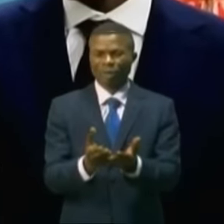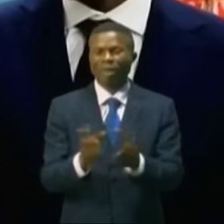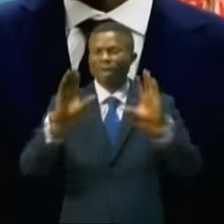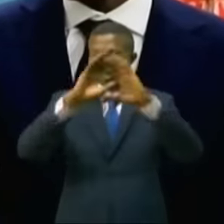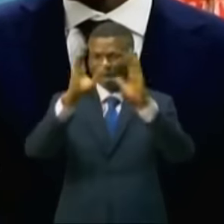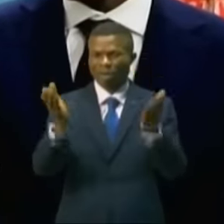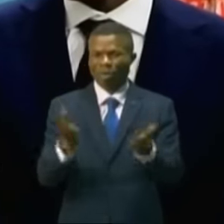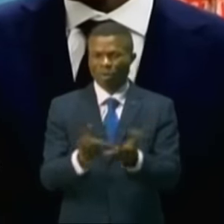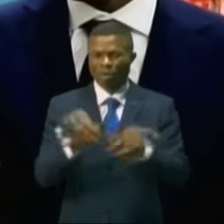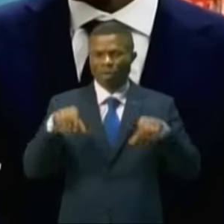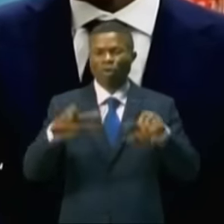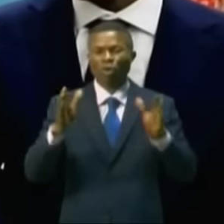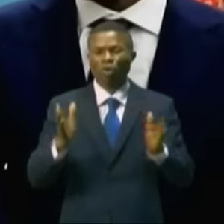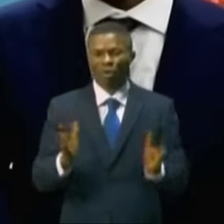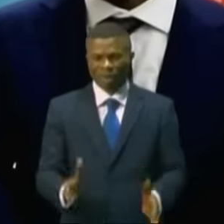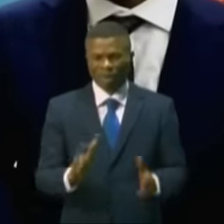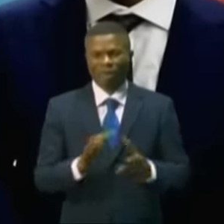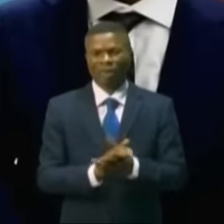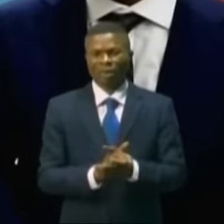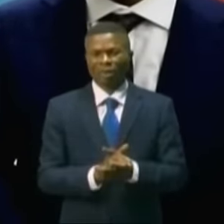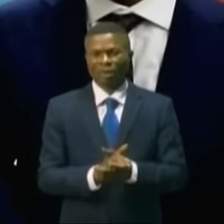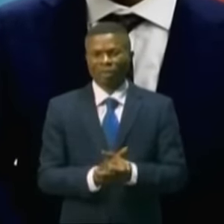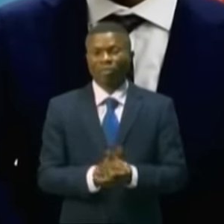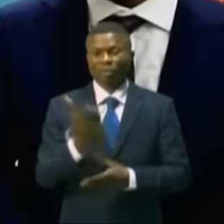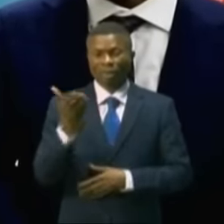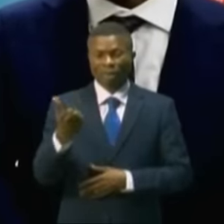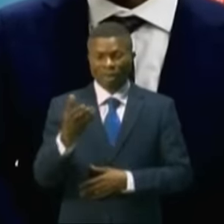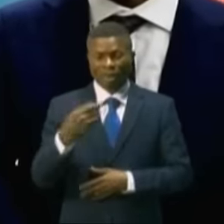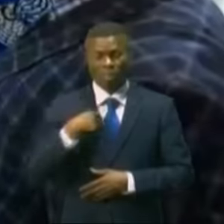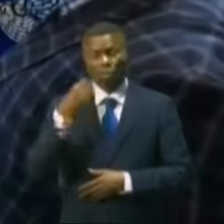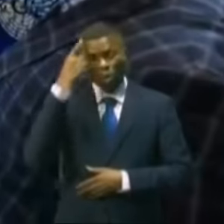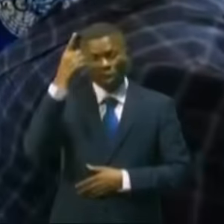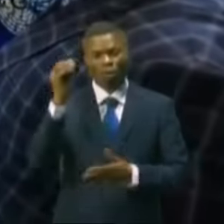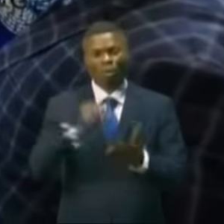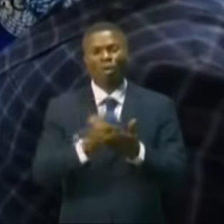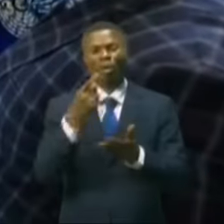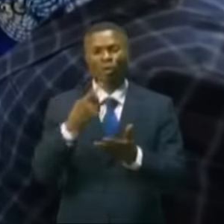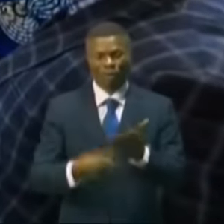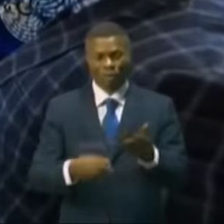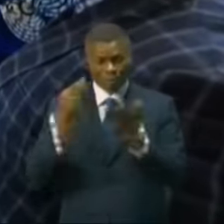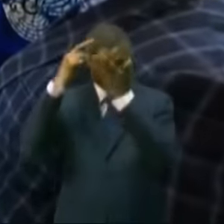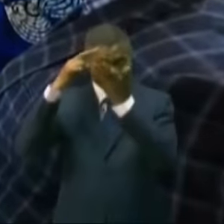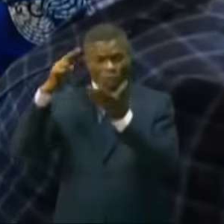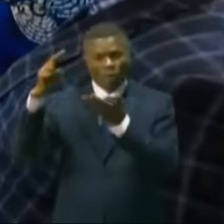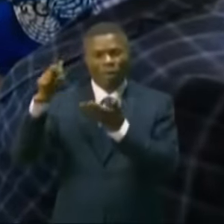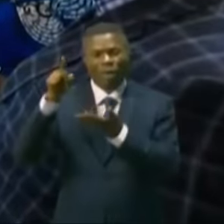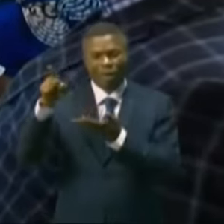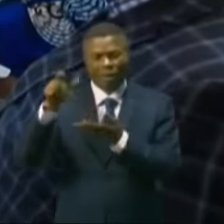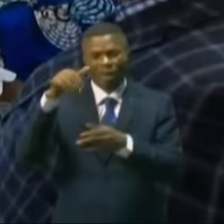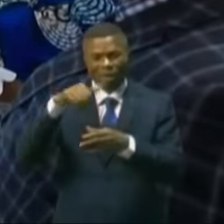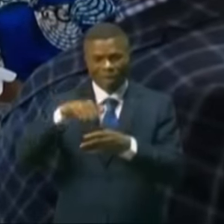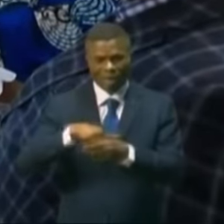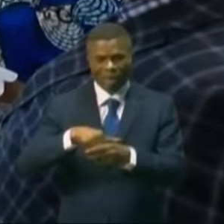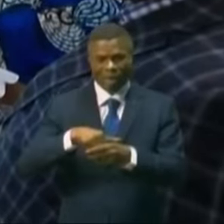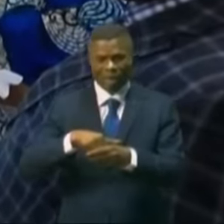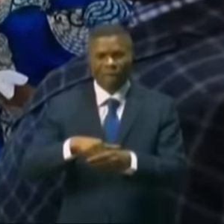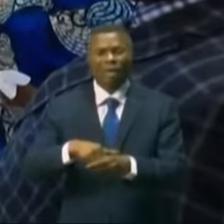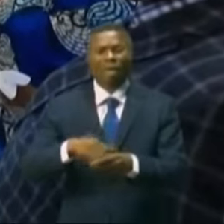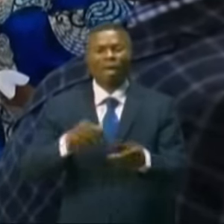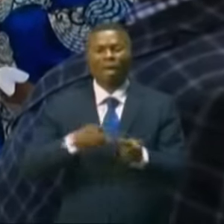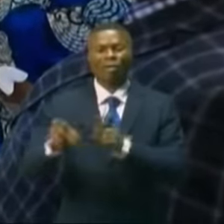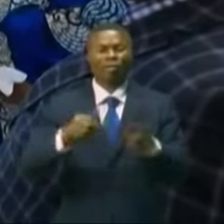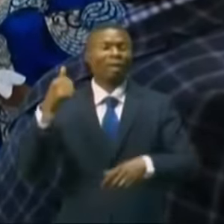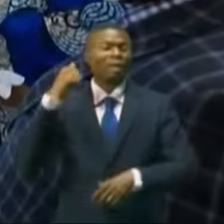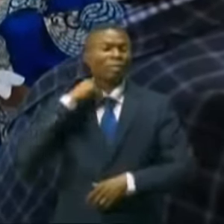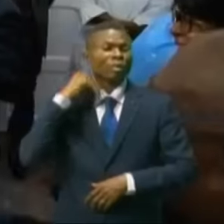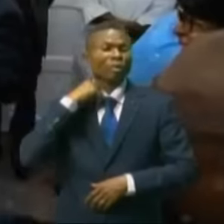communauté congolaise. Ici, ce que j'ai compris également, c'est que l'université, à travers la médecine, la faculté de